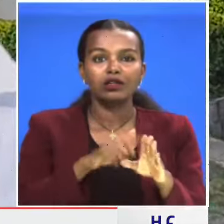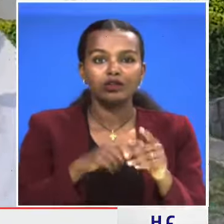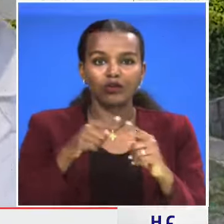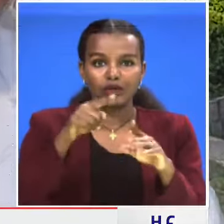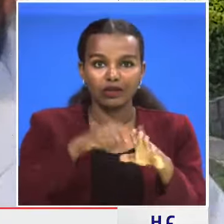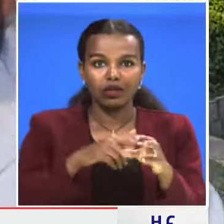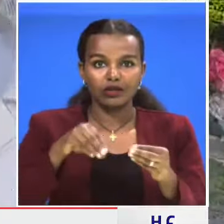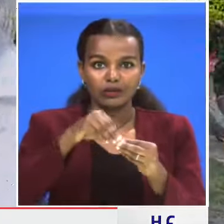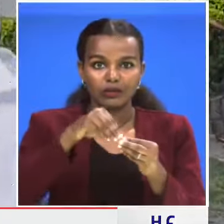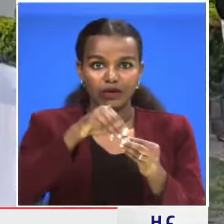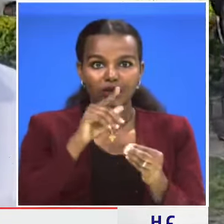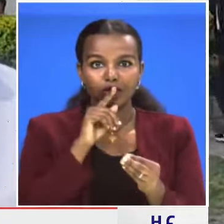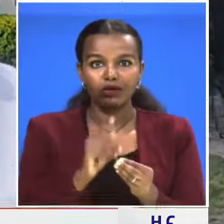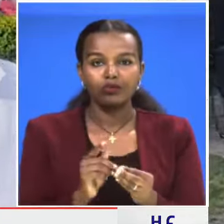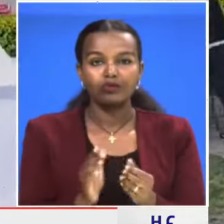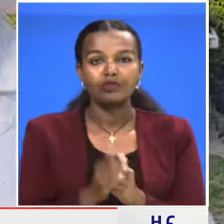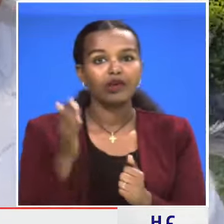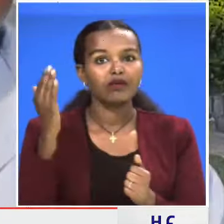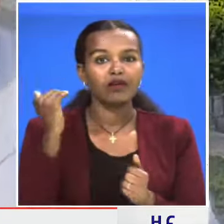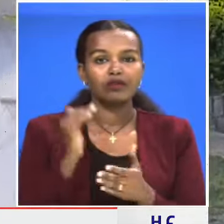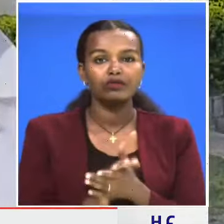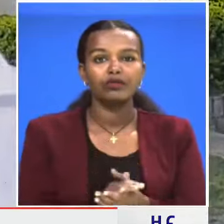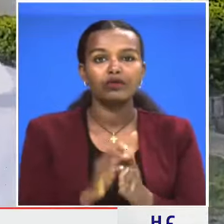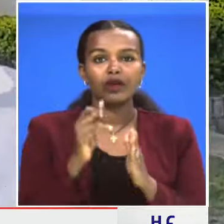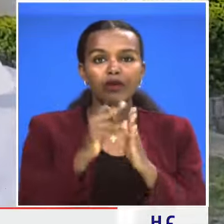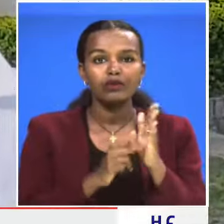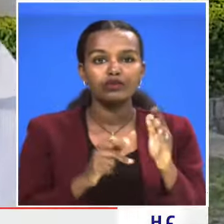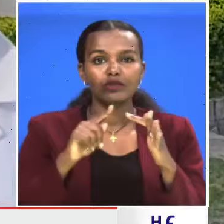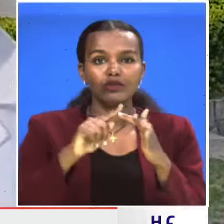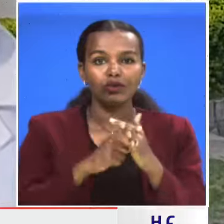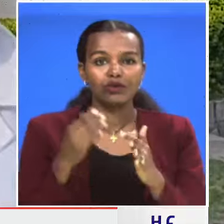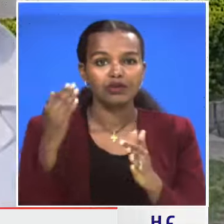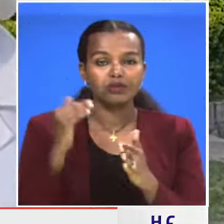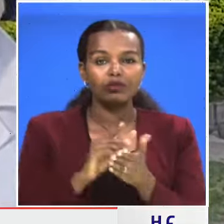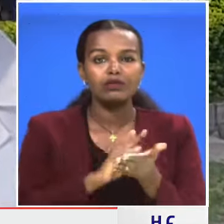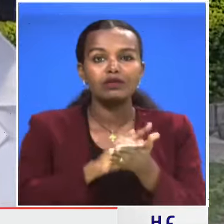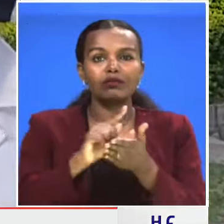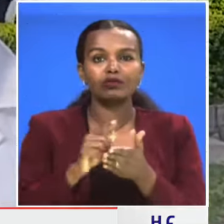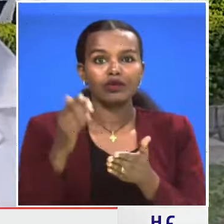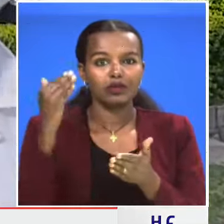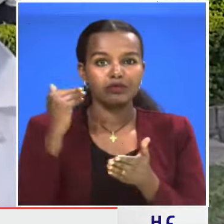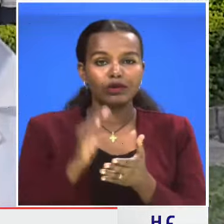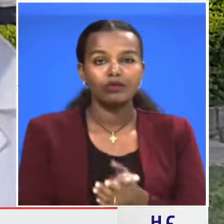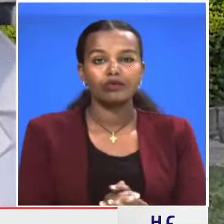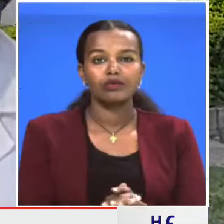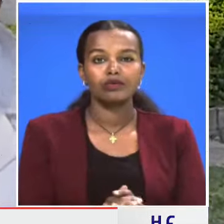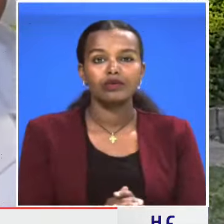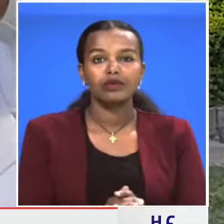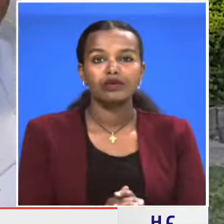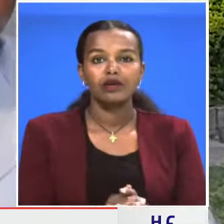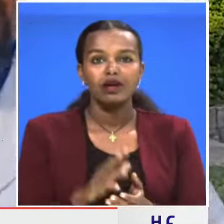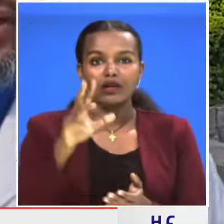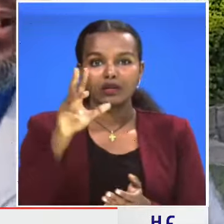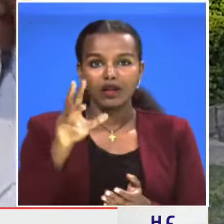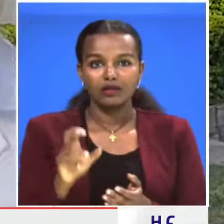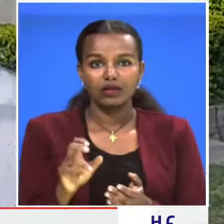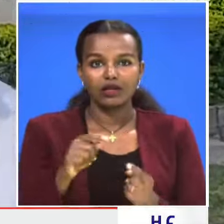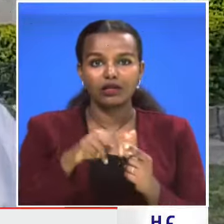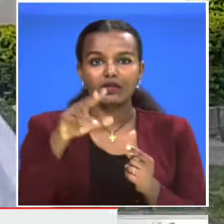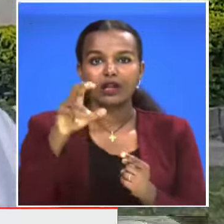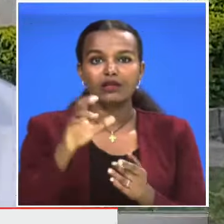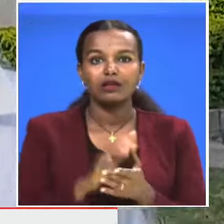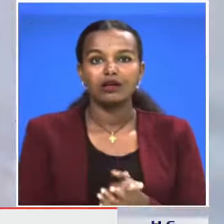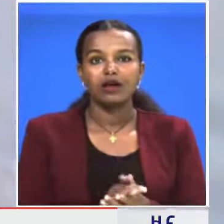ነው። ከባለፈው ከሐምሌ ጀምሮ የነበረው በየሳምንቱ የነበረው እንትን ከ30 እስከ